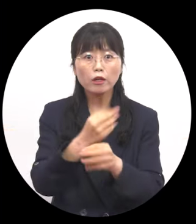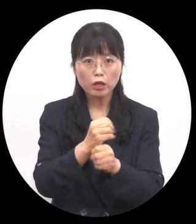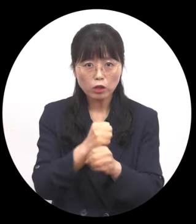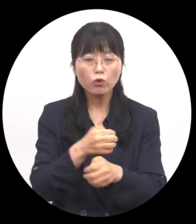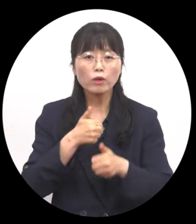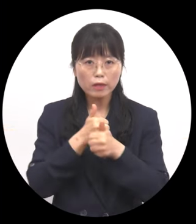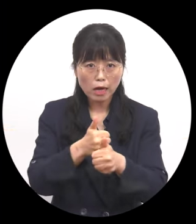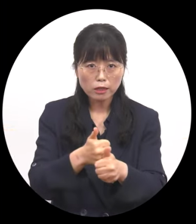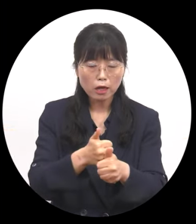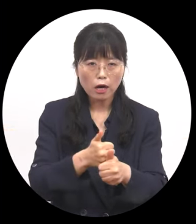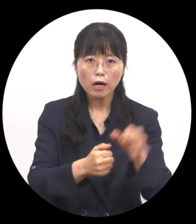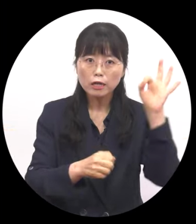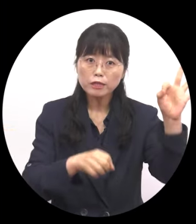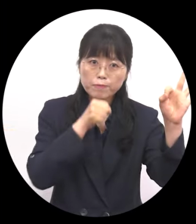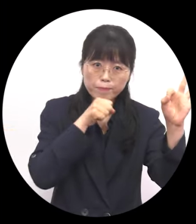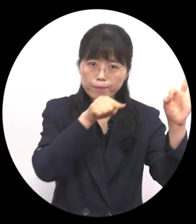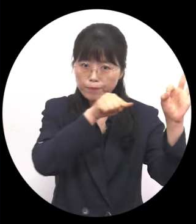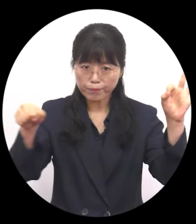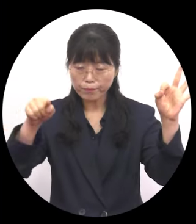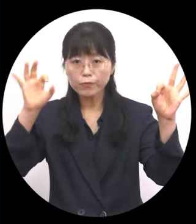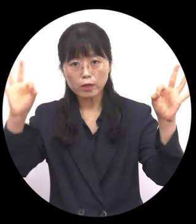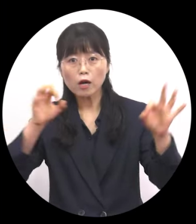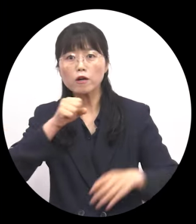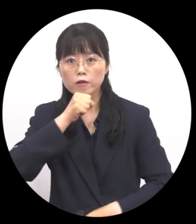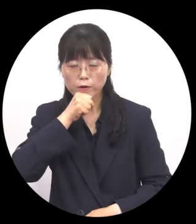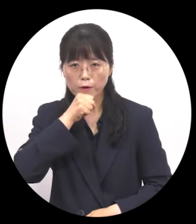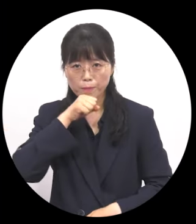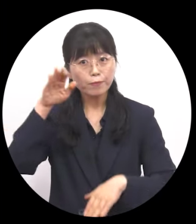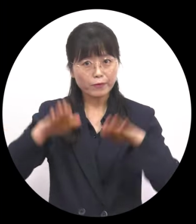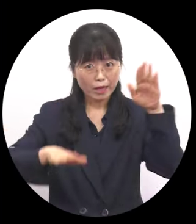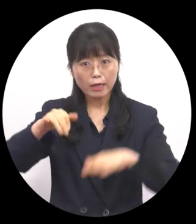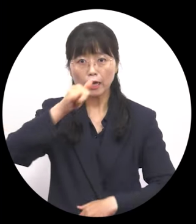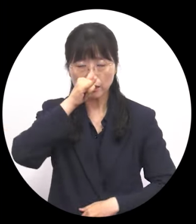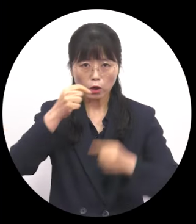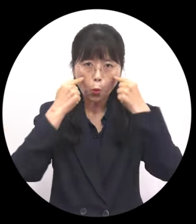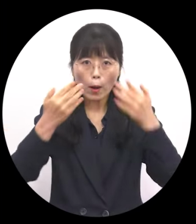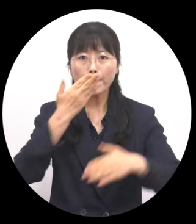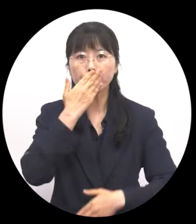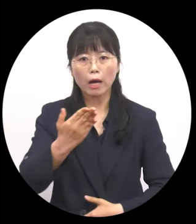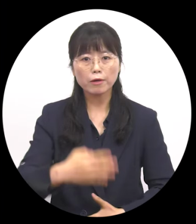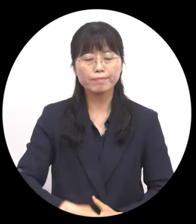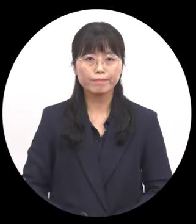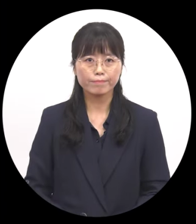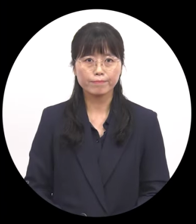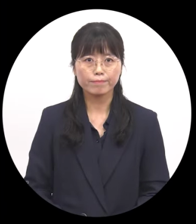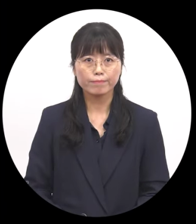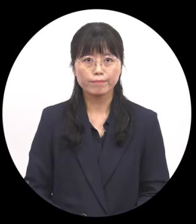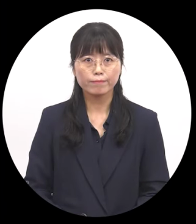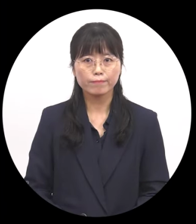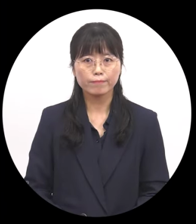따라서 10점부터 0점까지 배점이 다르다는 점 확인하실 수 있습니다.